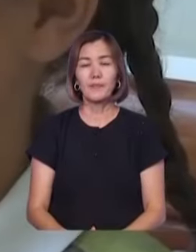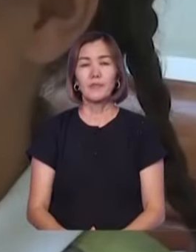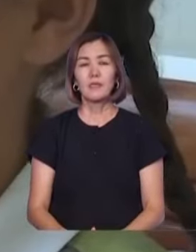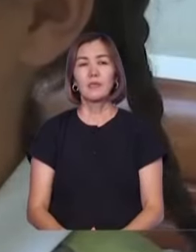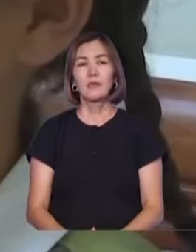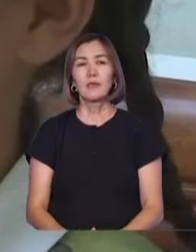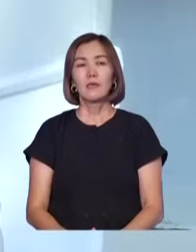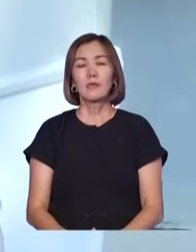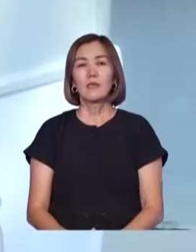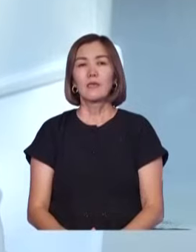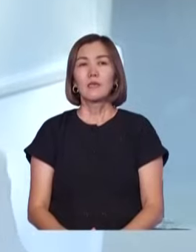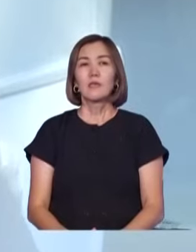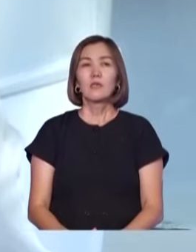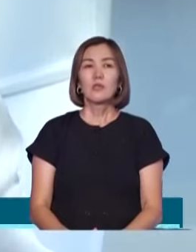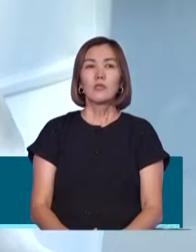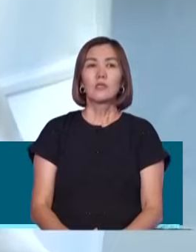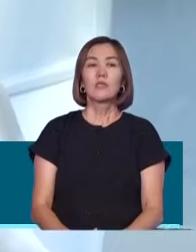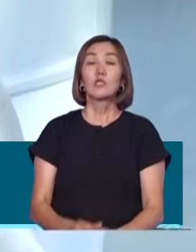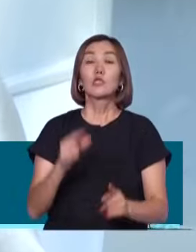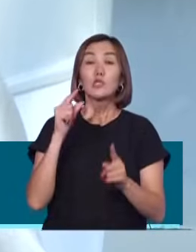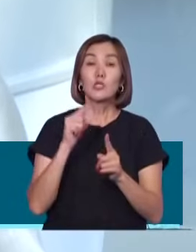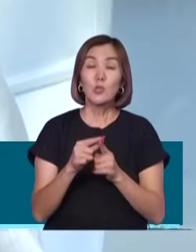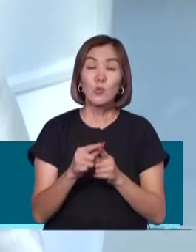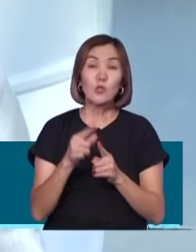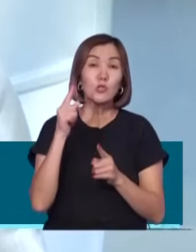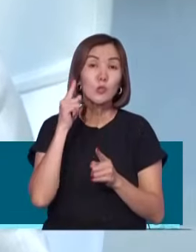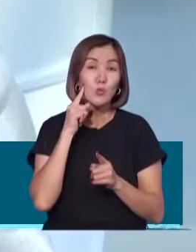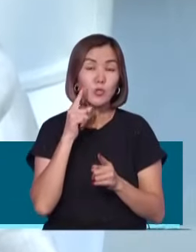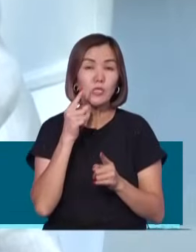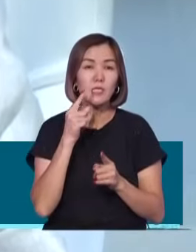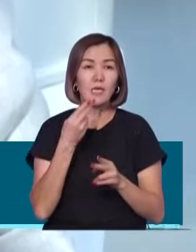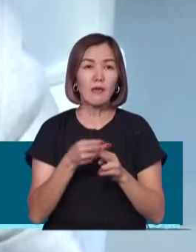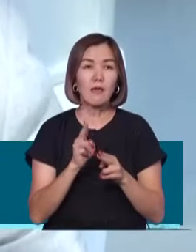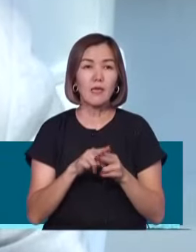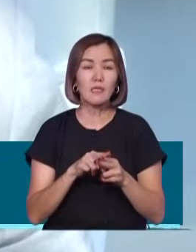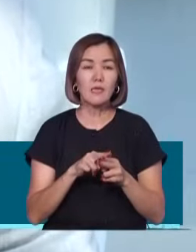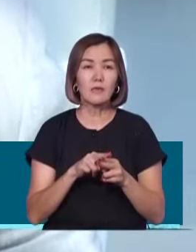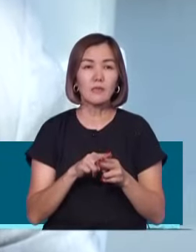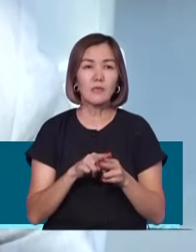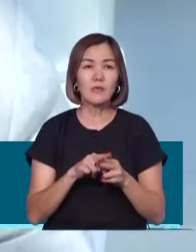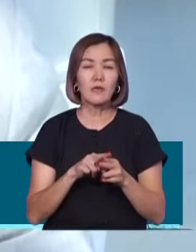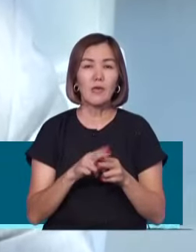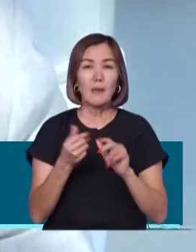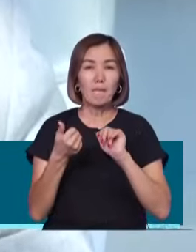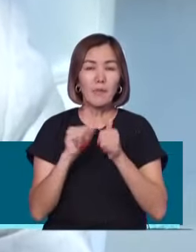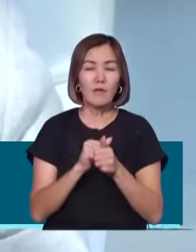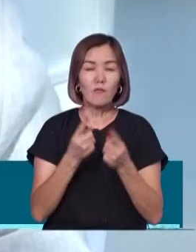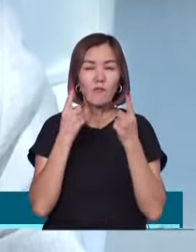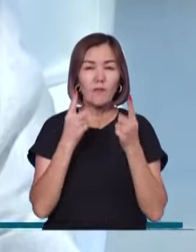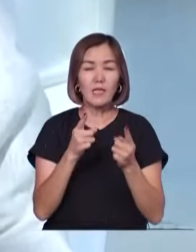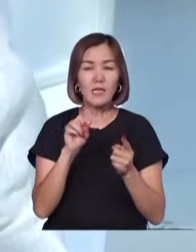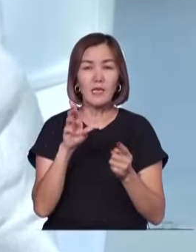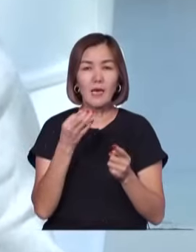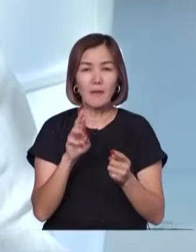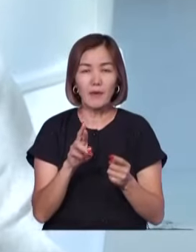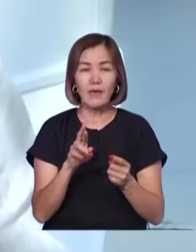личности Вы только вслушайтесь строки этого стихотворения ведь эти слова Пушкина уже на свой манер перевёл Великий Абай про них можно сказать